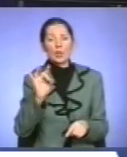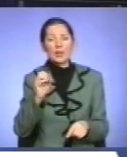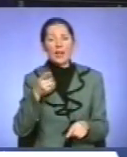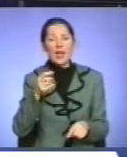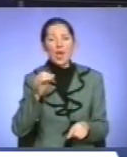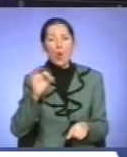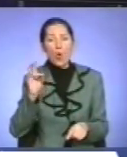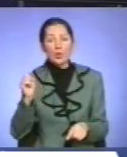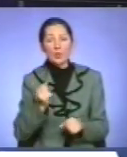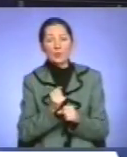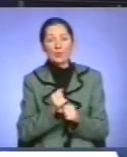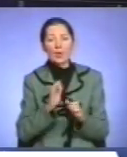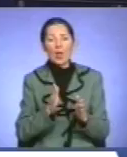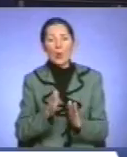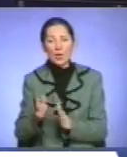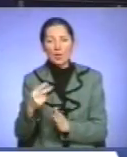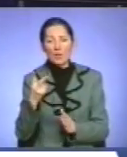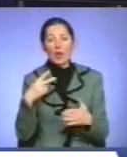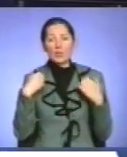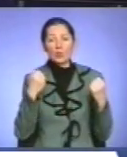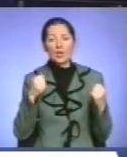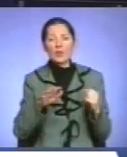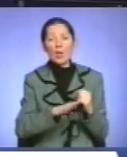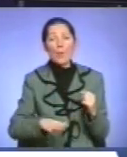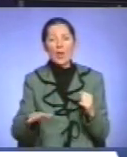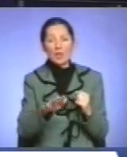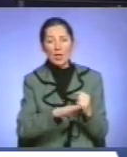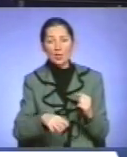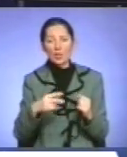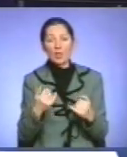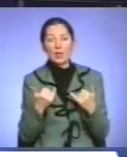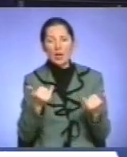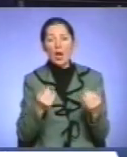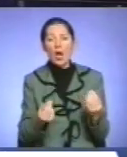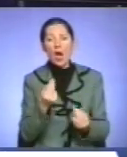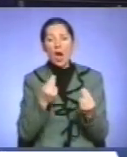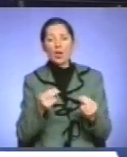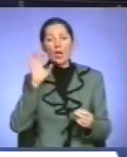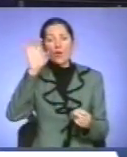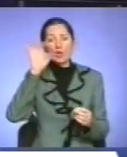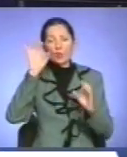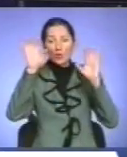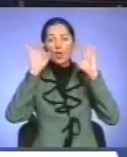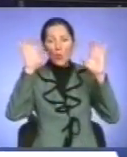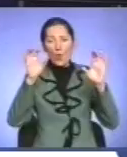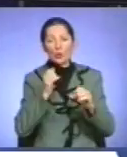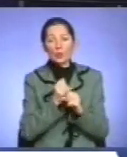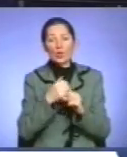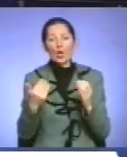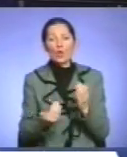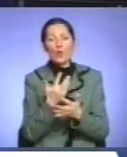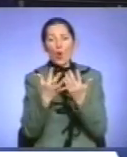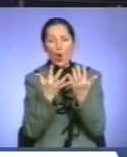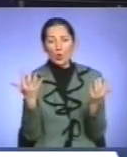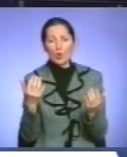два спортивні майданчики для гри у волейбол, прибрали території, встановили нову огорожу та нові пластикові сидіння для